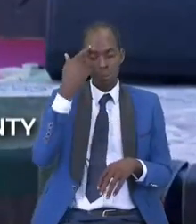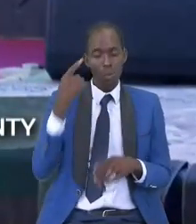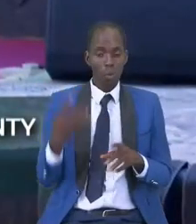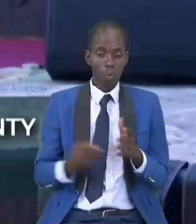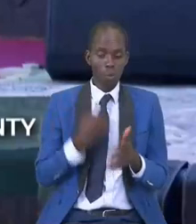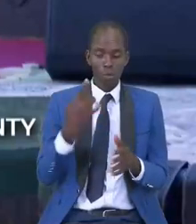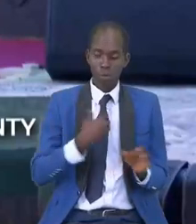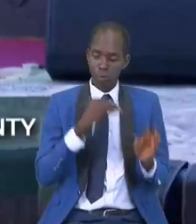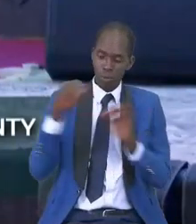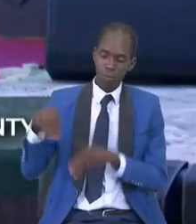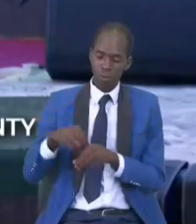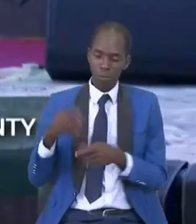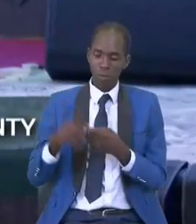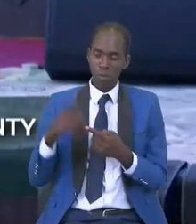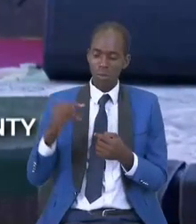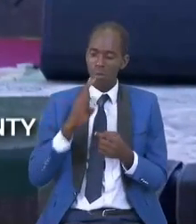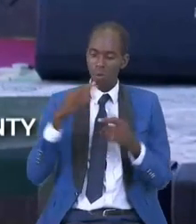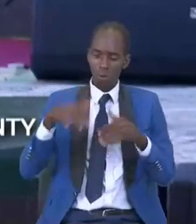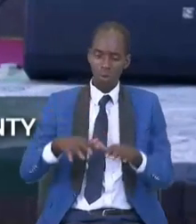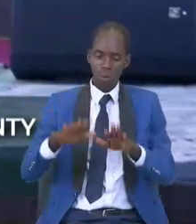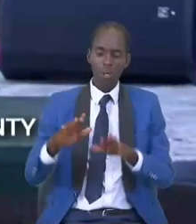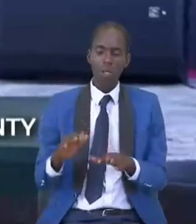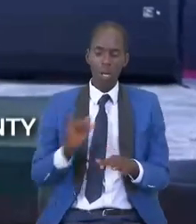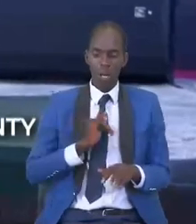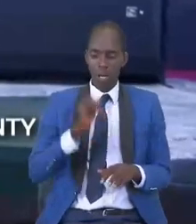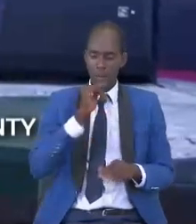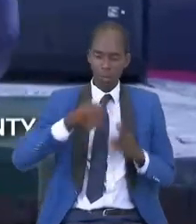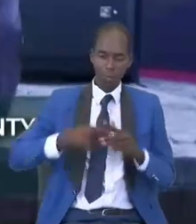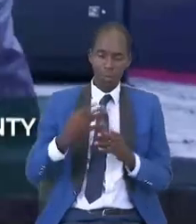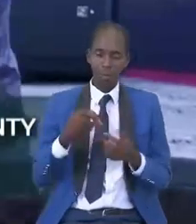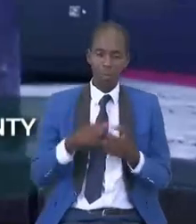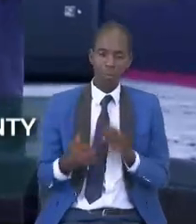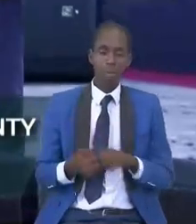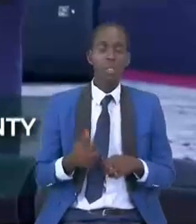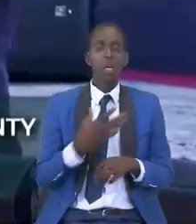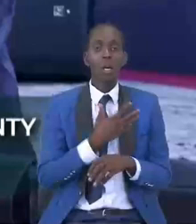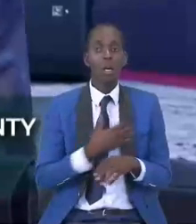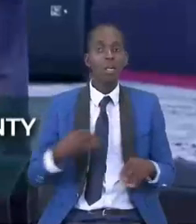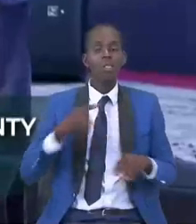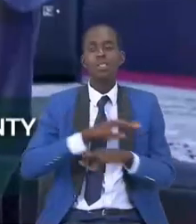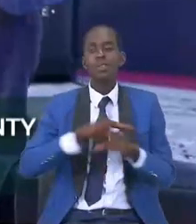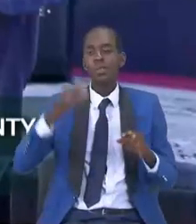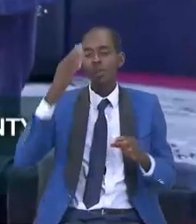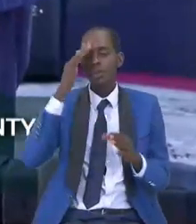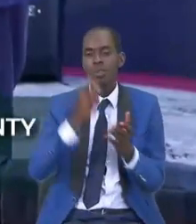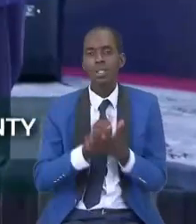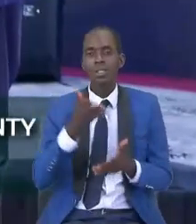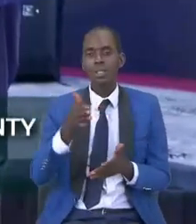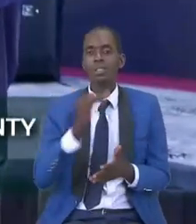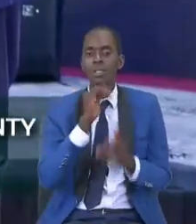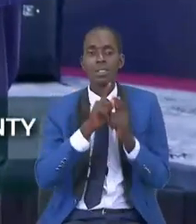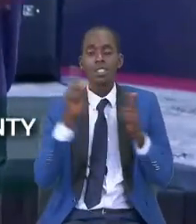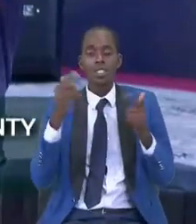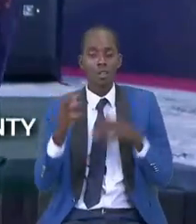la source de votre problème est que je tombe dans la mer. Il ne savait pas qu'un grand poisson allait l'avaler. Il ne savait pas